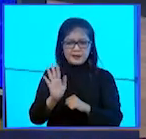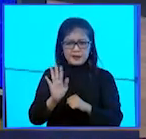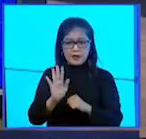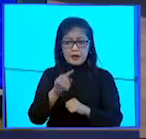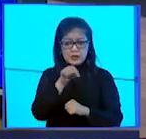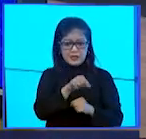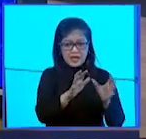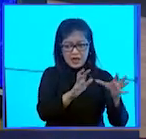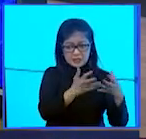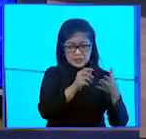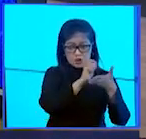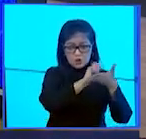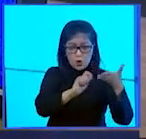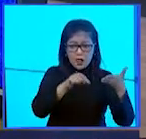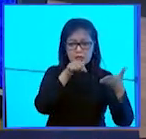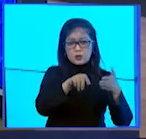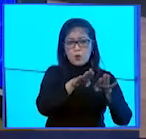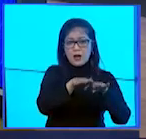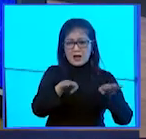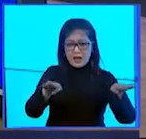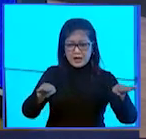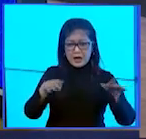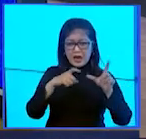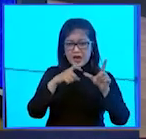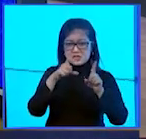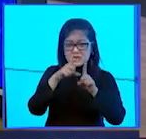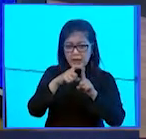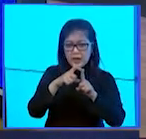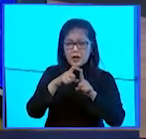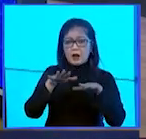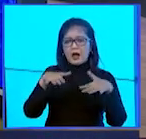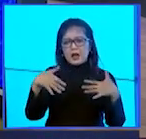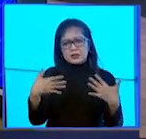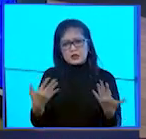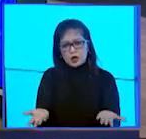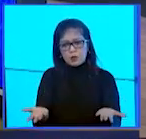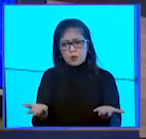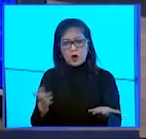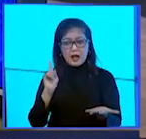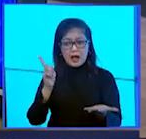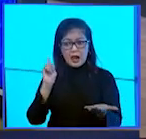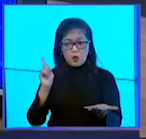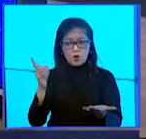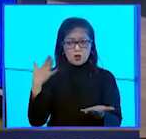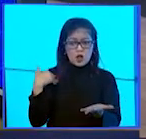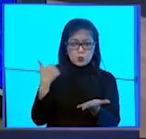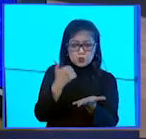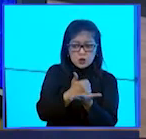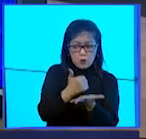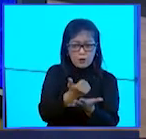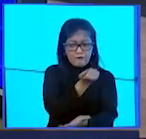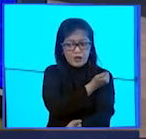sekolah ini berasal dari siswa tingkat sekolah SD atau sekolah dasar sementara kita berkaca dari kewajiban vaksinasi ini bagi